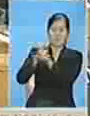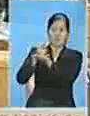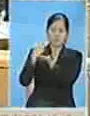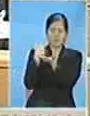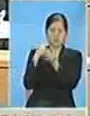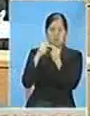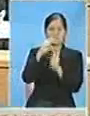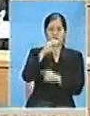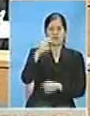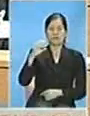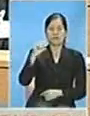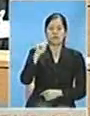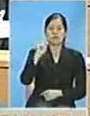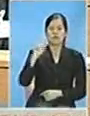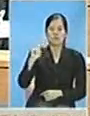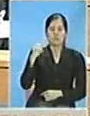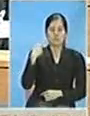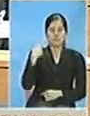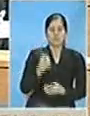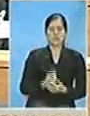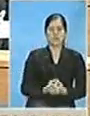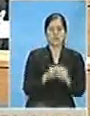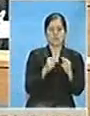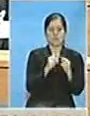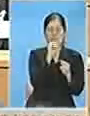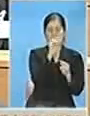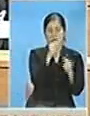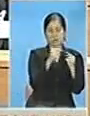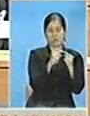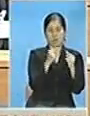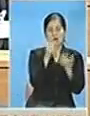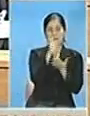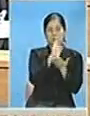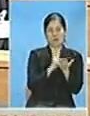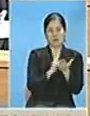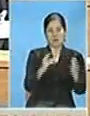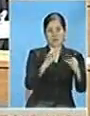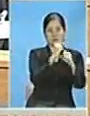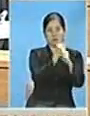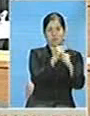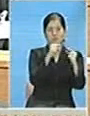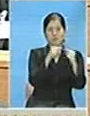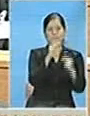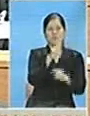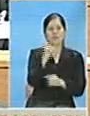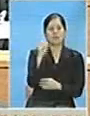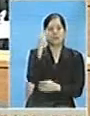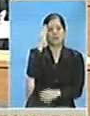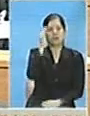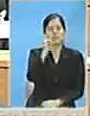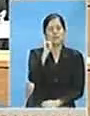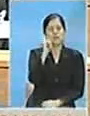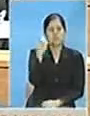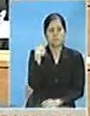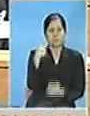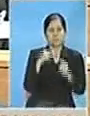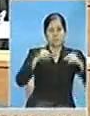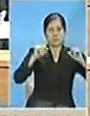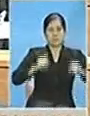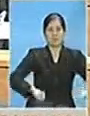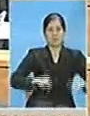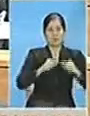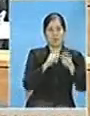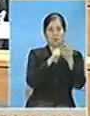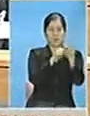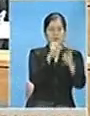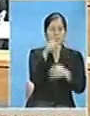เนี่ยนะผมบอกได้เลยนะครับว่าเรื่องนี้ยังไม่ได้รายงานต่อสภาและมติกรรมธิการเนี่ยมีมติส่งต่อปปช.ดำเนินการ